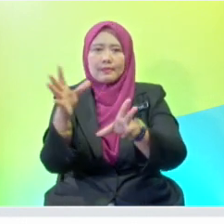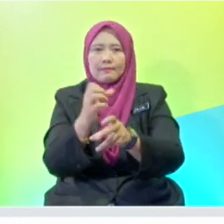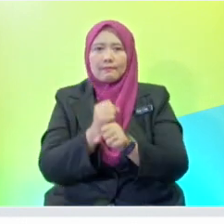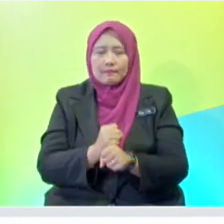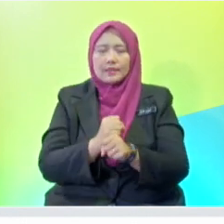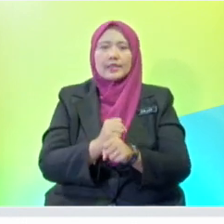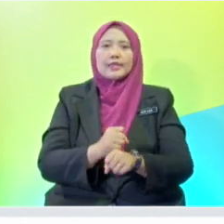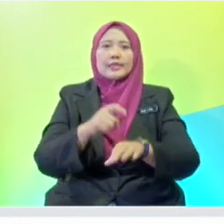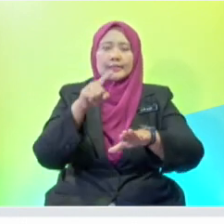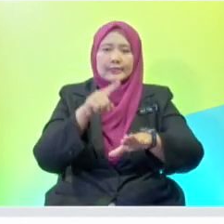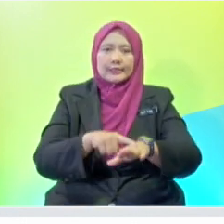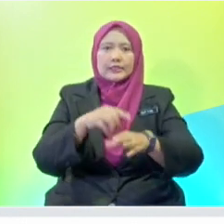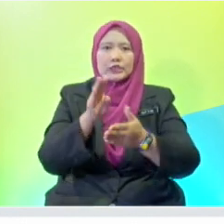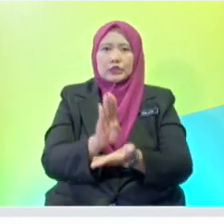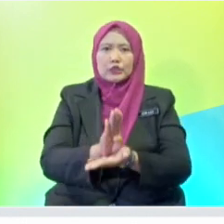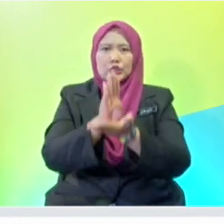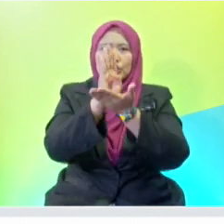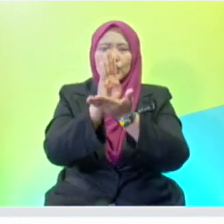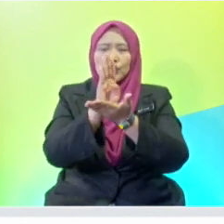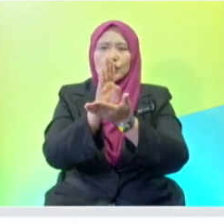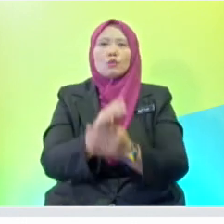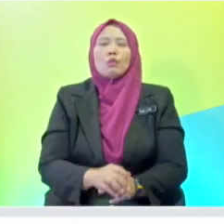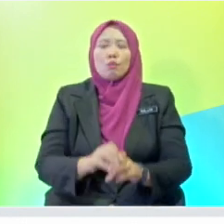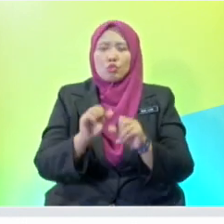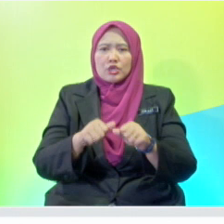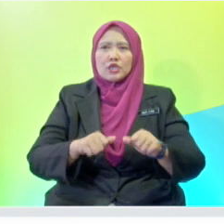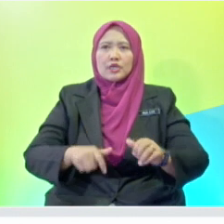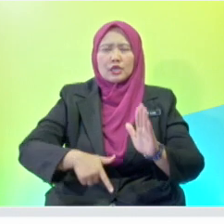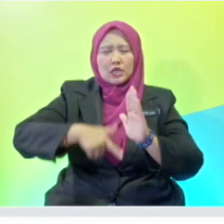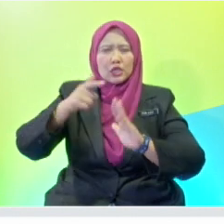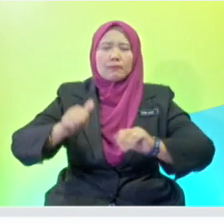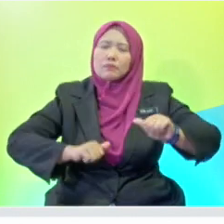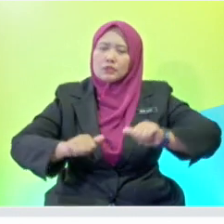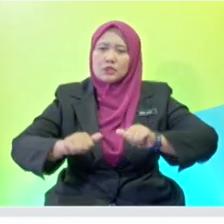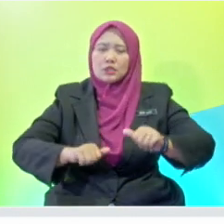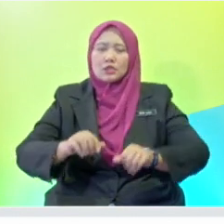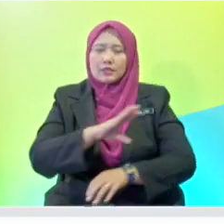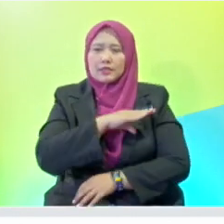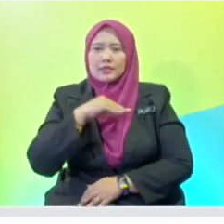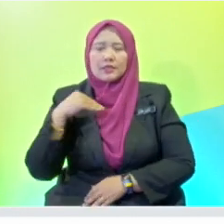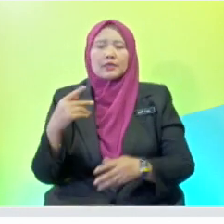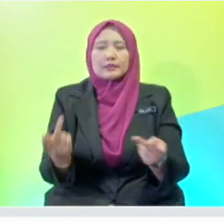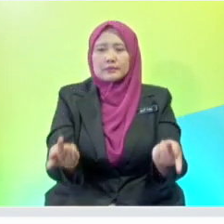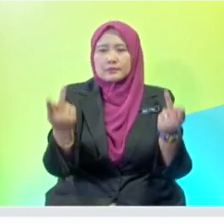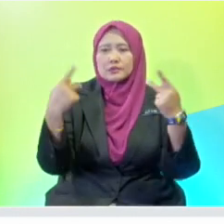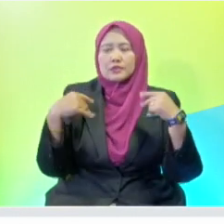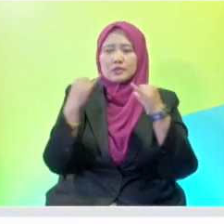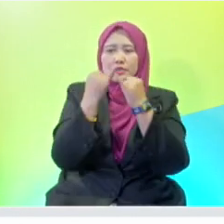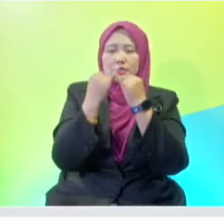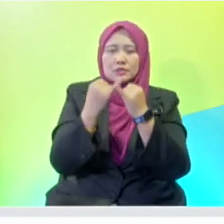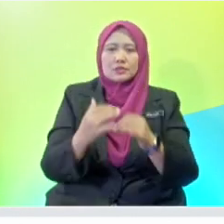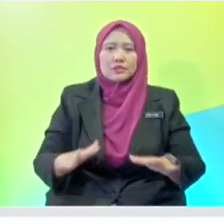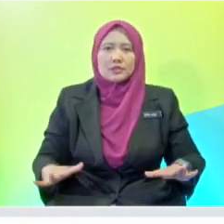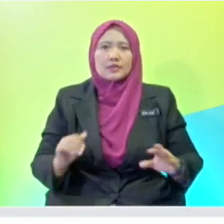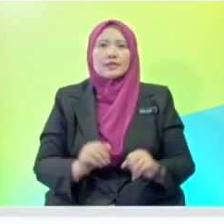supaya warga emas lebih aktif cerdas ya dan juga dapat mengembalikan kesejahteraan kehidupannya oke